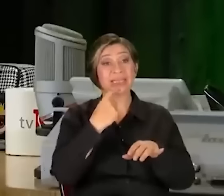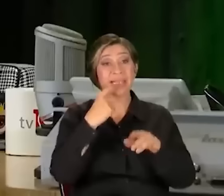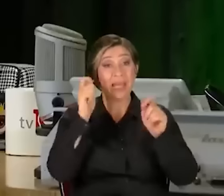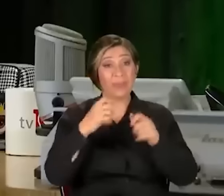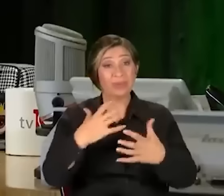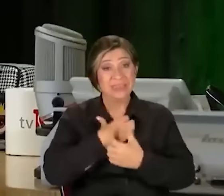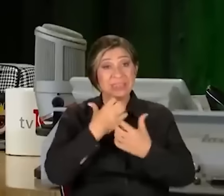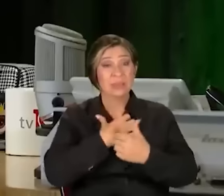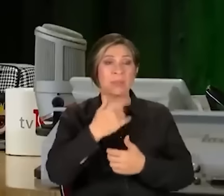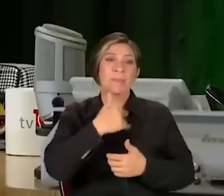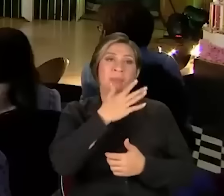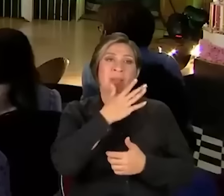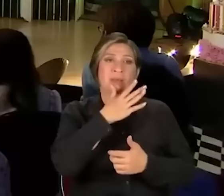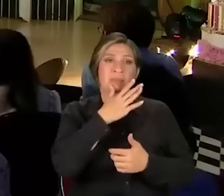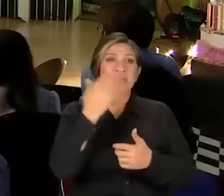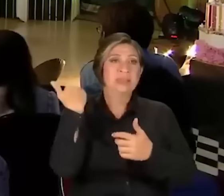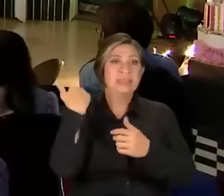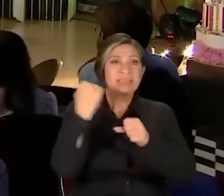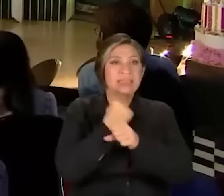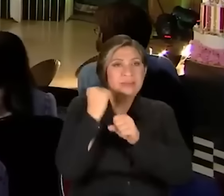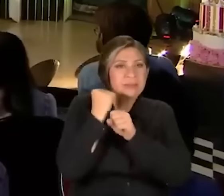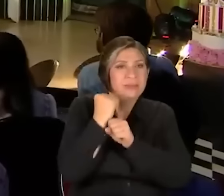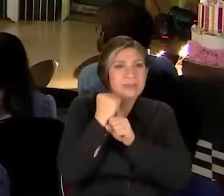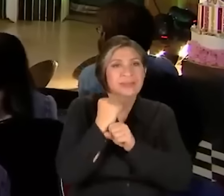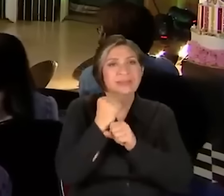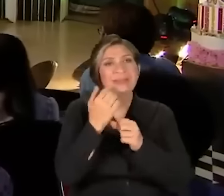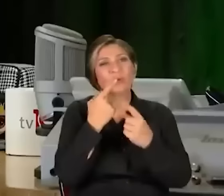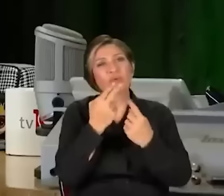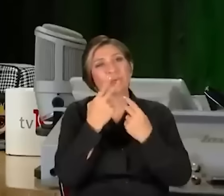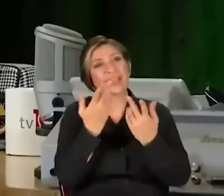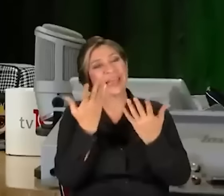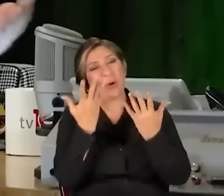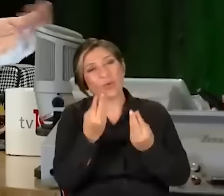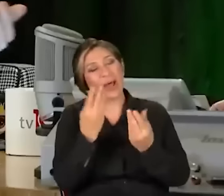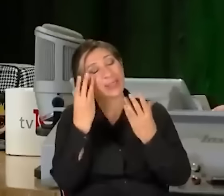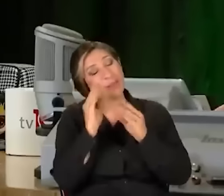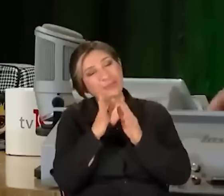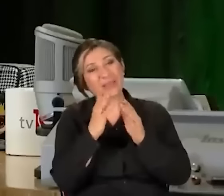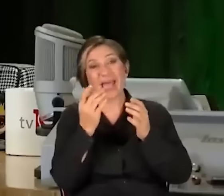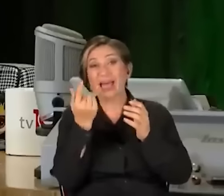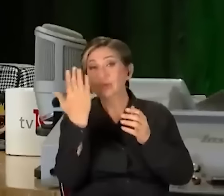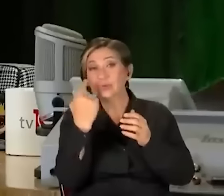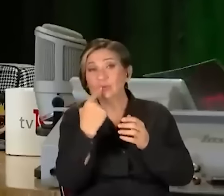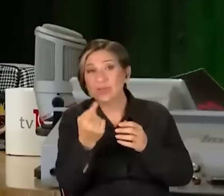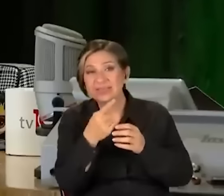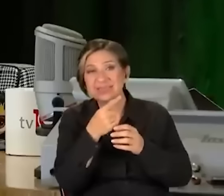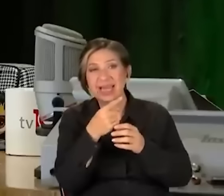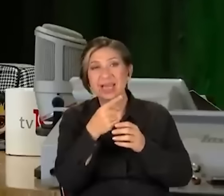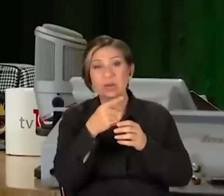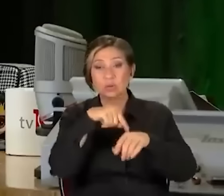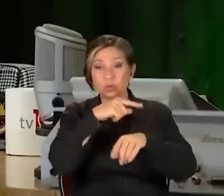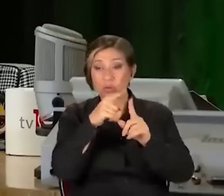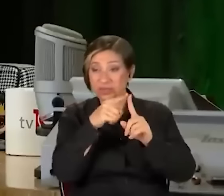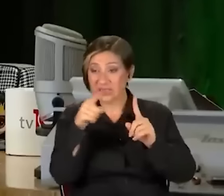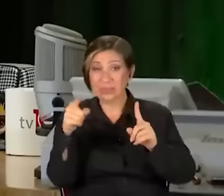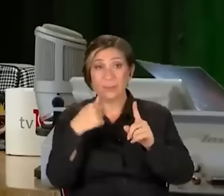yaşadığım dertleri bir ben bilirim. Sırtında taş taşıyormuş gibi konuşmana ne neden oluyor onu merak ediyorum. Ya az önce söylediğiniz gibi hani sürecin